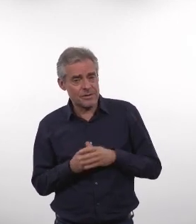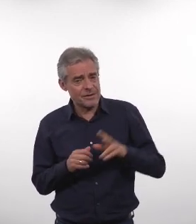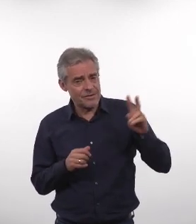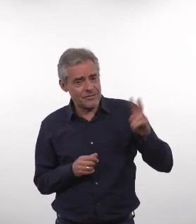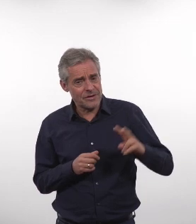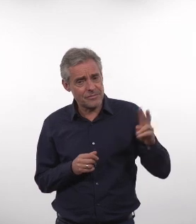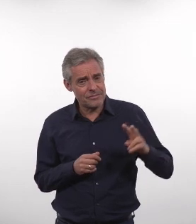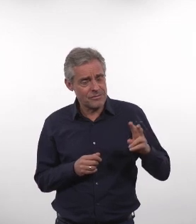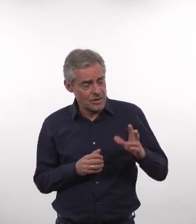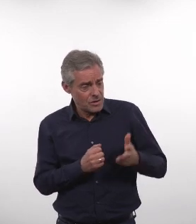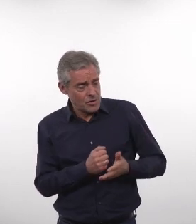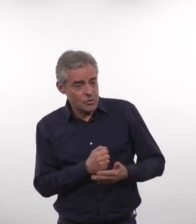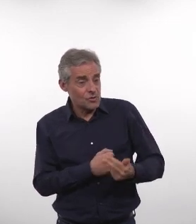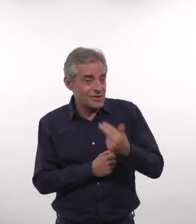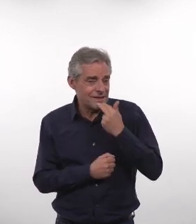vraiment